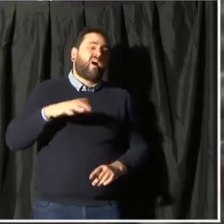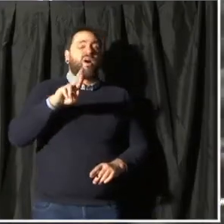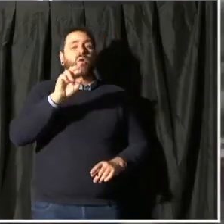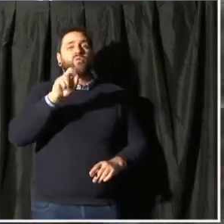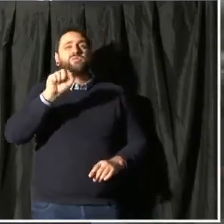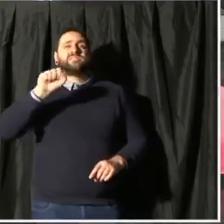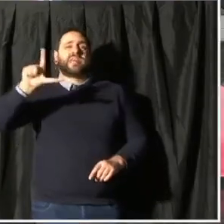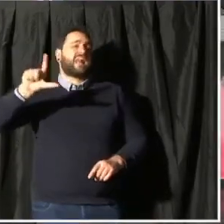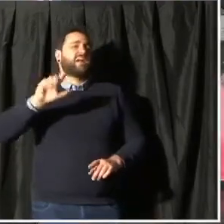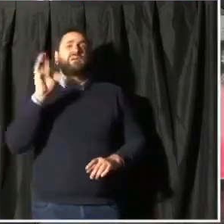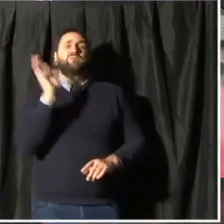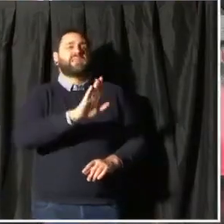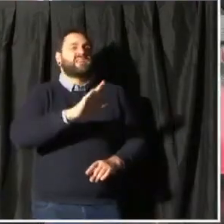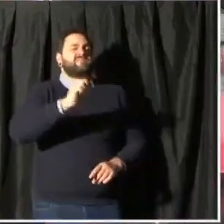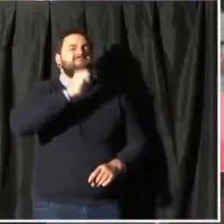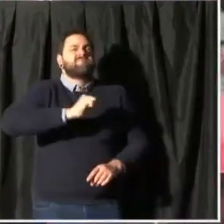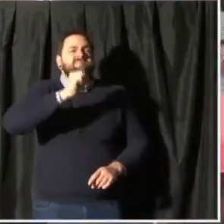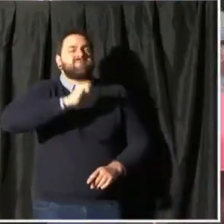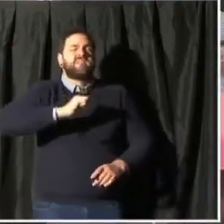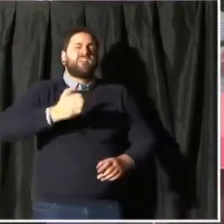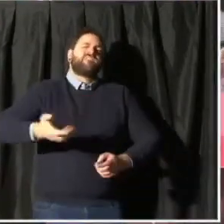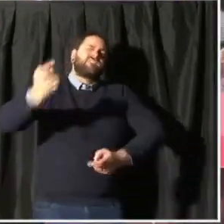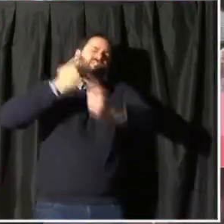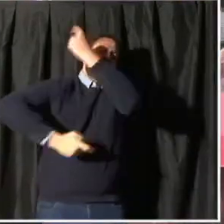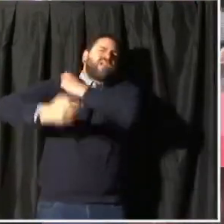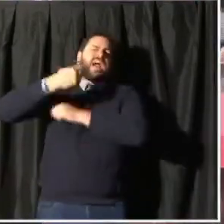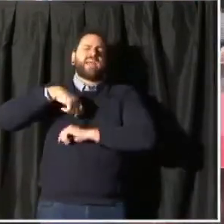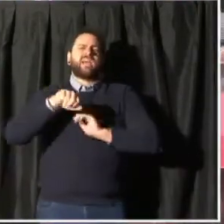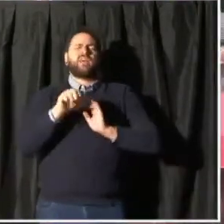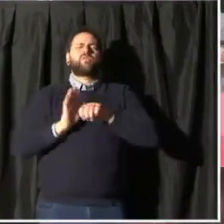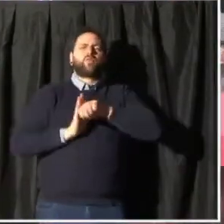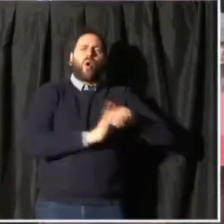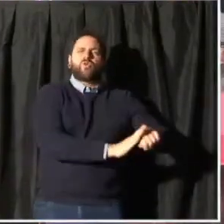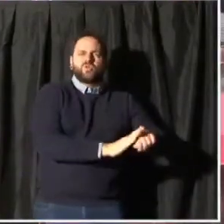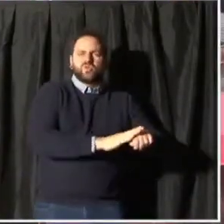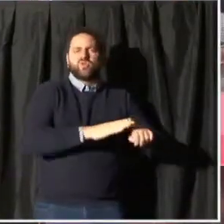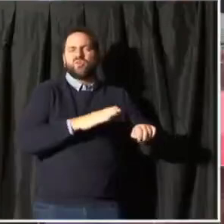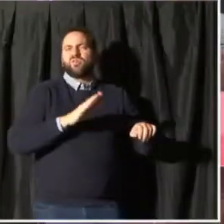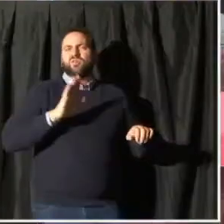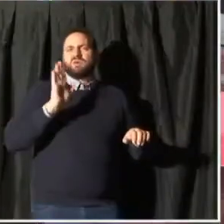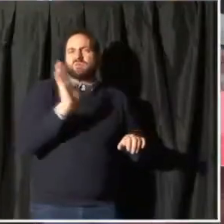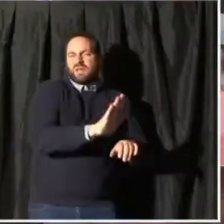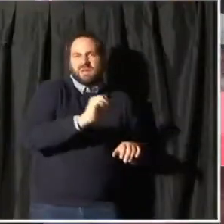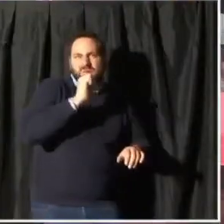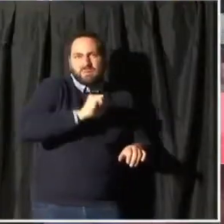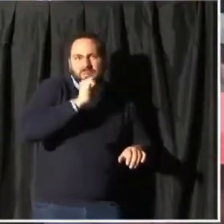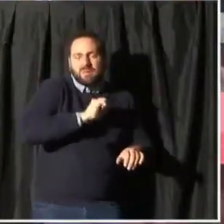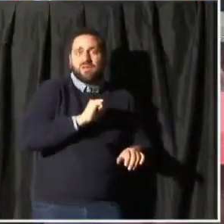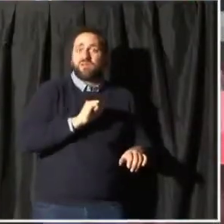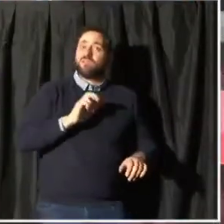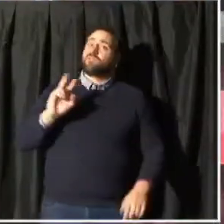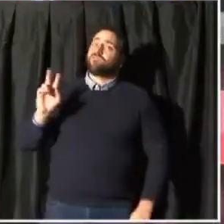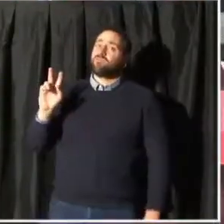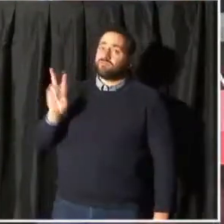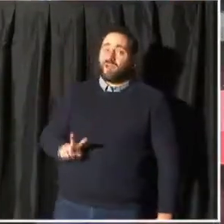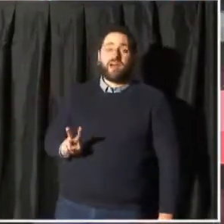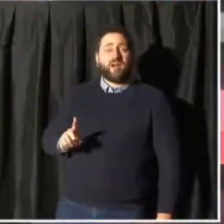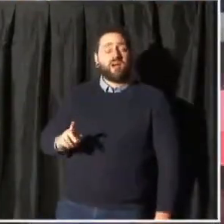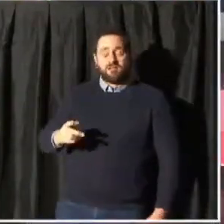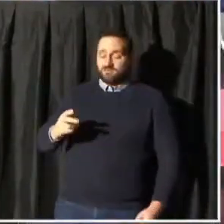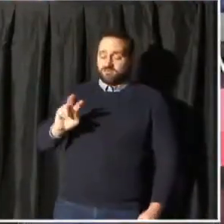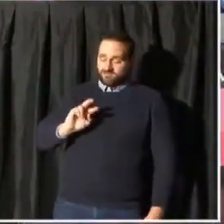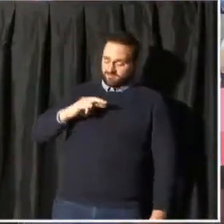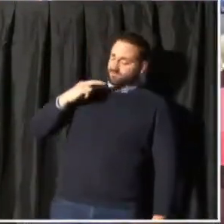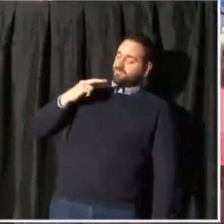eh bien je veux vous le dire je veux vous le dire quand je vous vois quand je nous vois